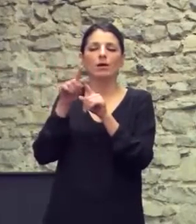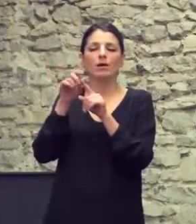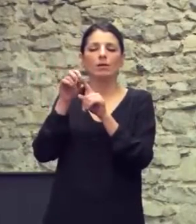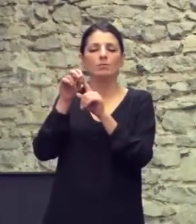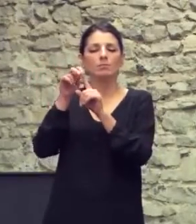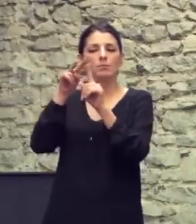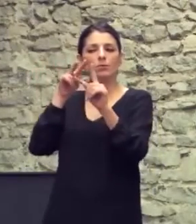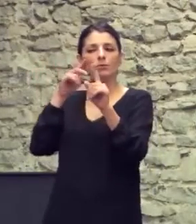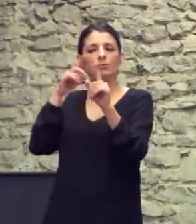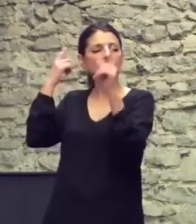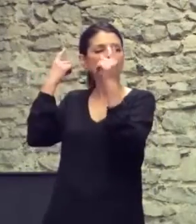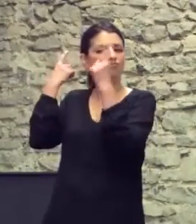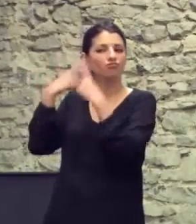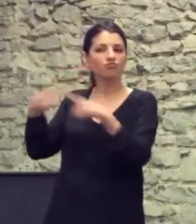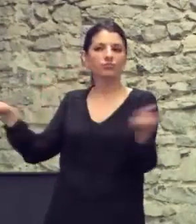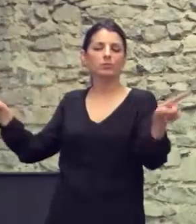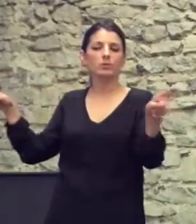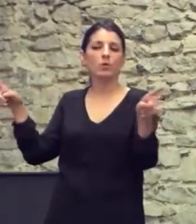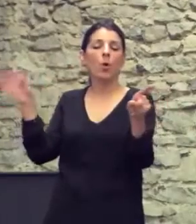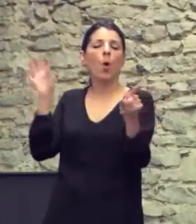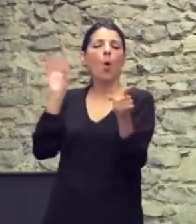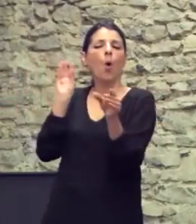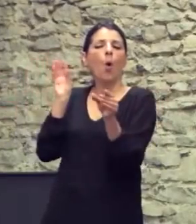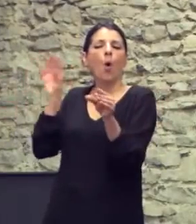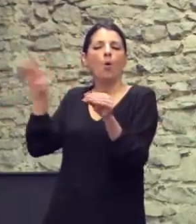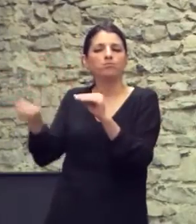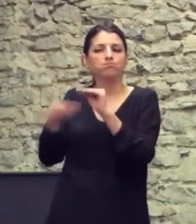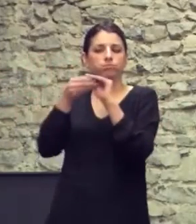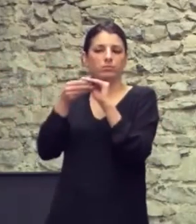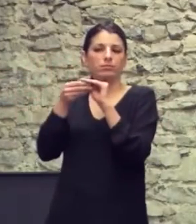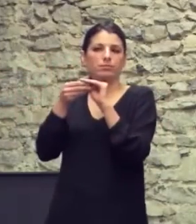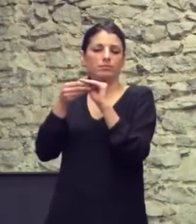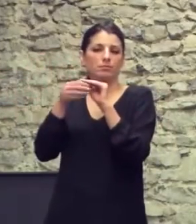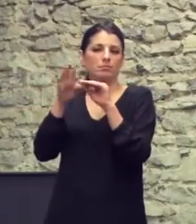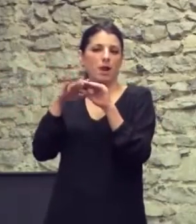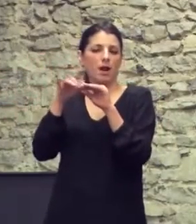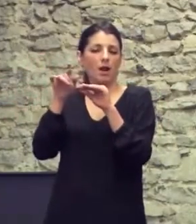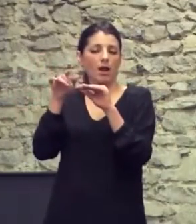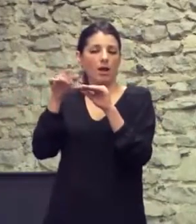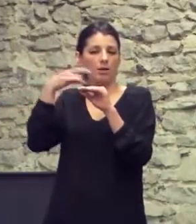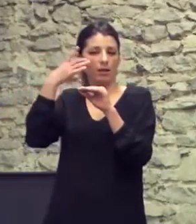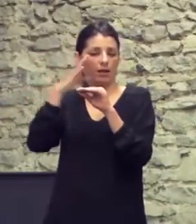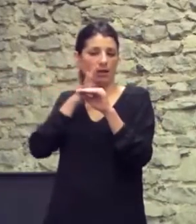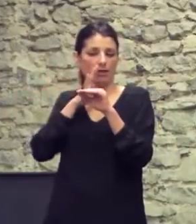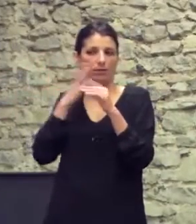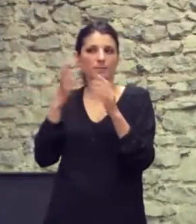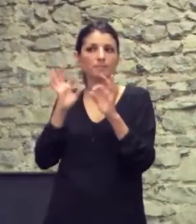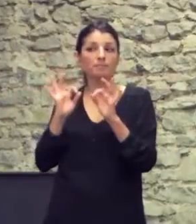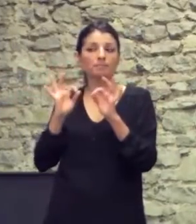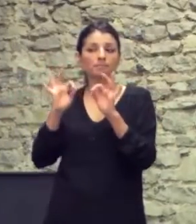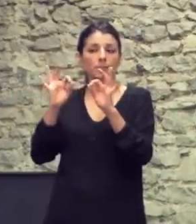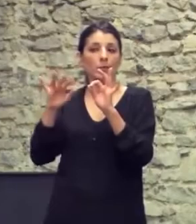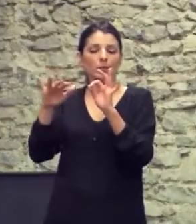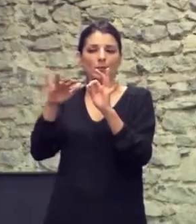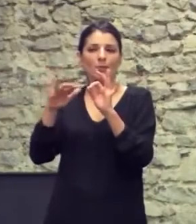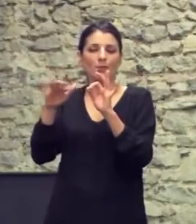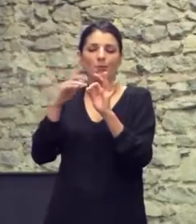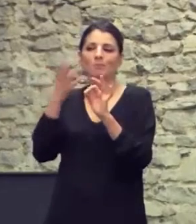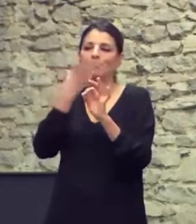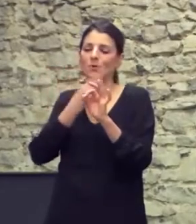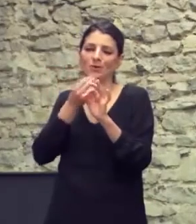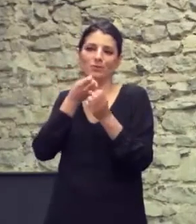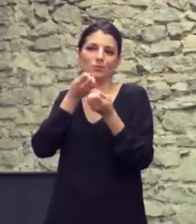begirada ezberdinen edo komplementarietate ideia hau, ez? Bereziki, bueno, ze polita den nola